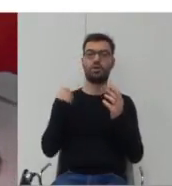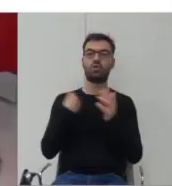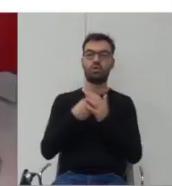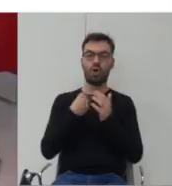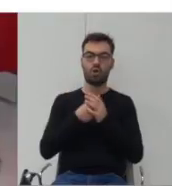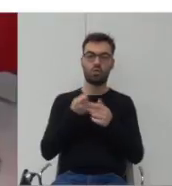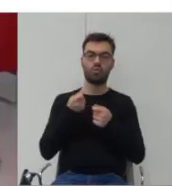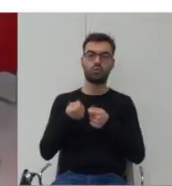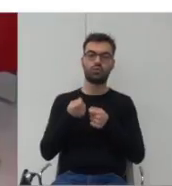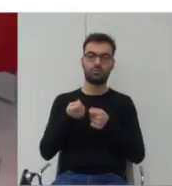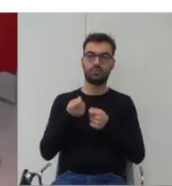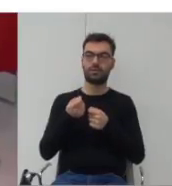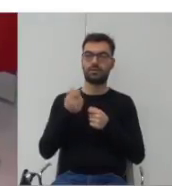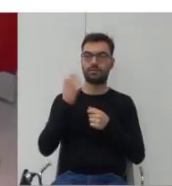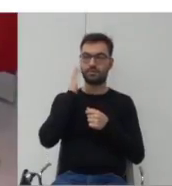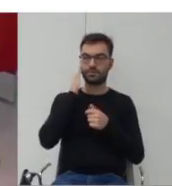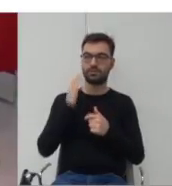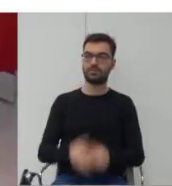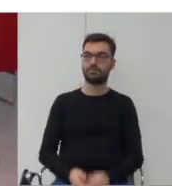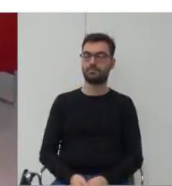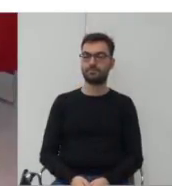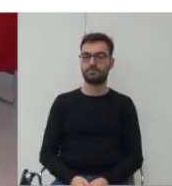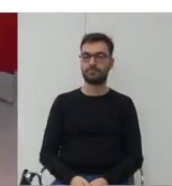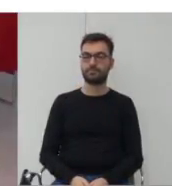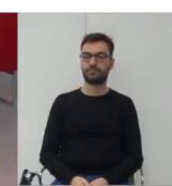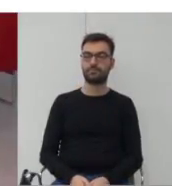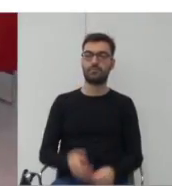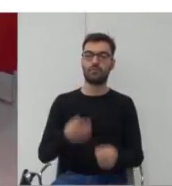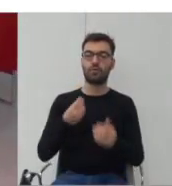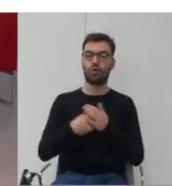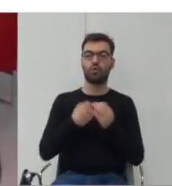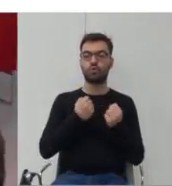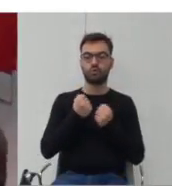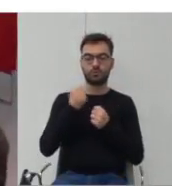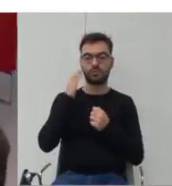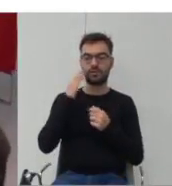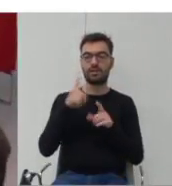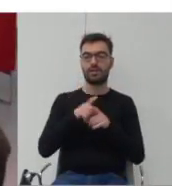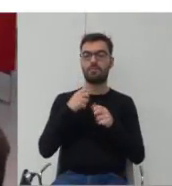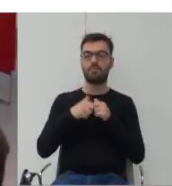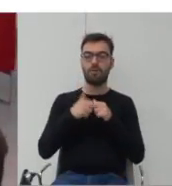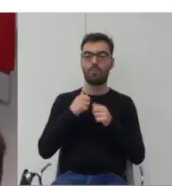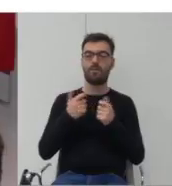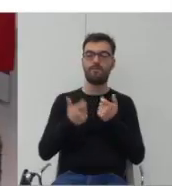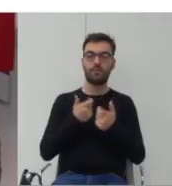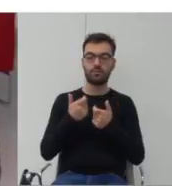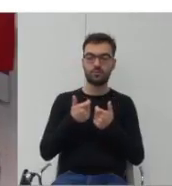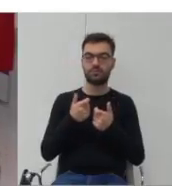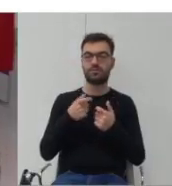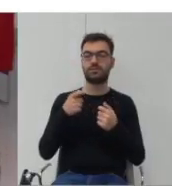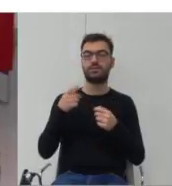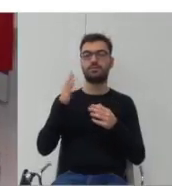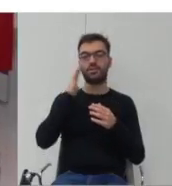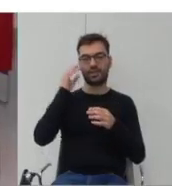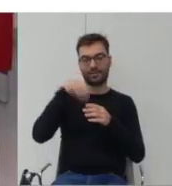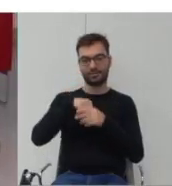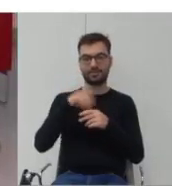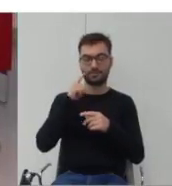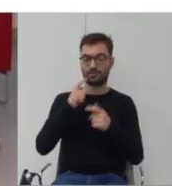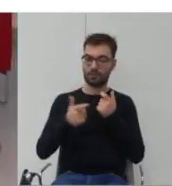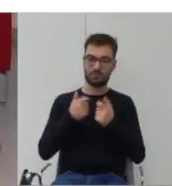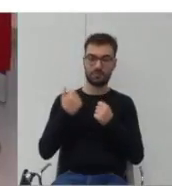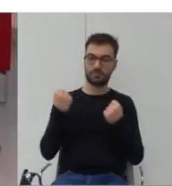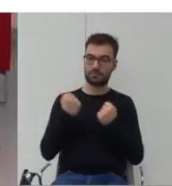koszty utrzymania takiej nieruchomości, czy w ogóle trudności w funkcjonowaniu w nim stają się